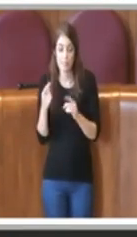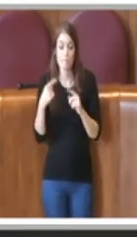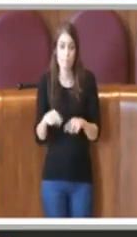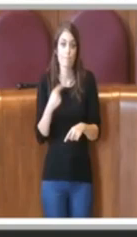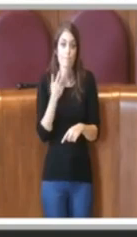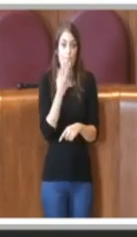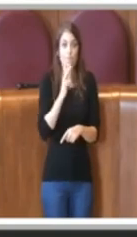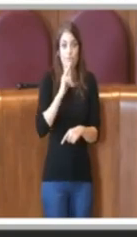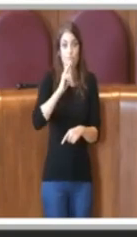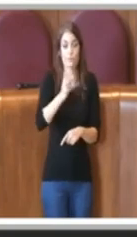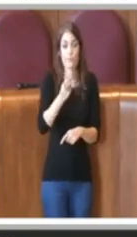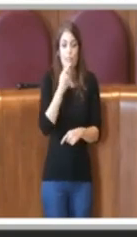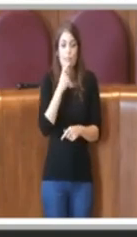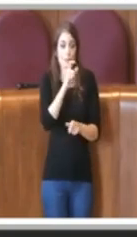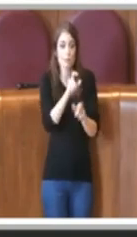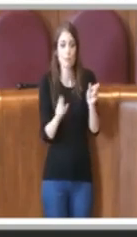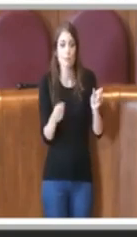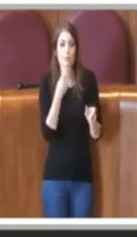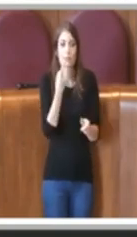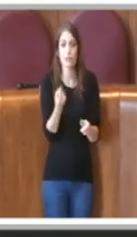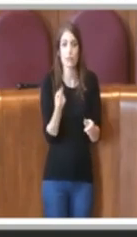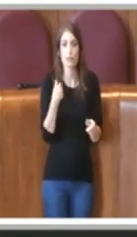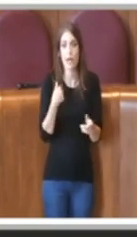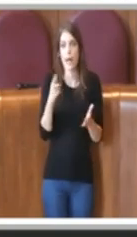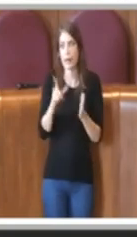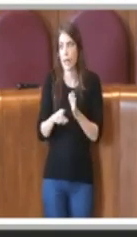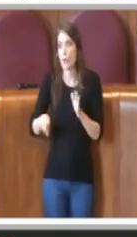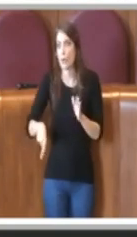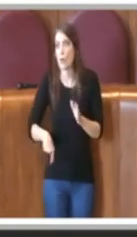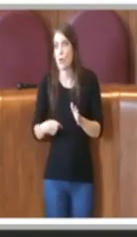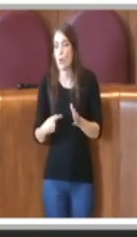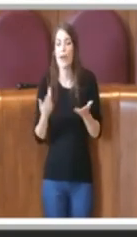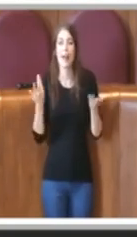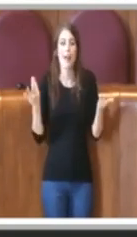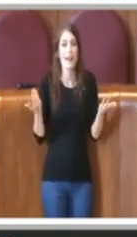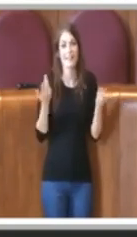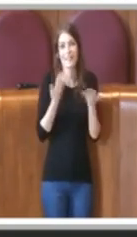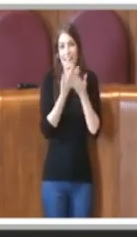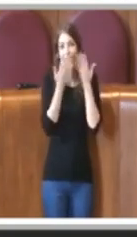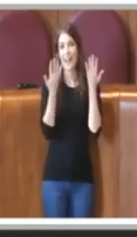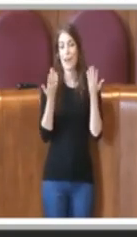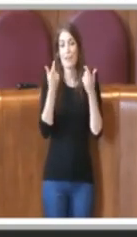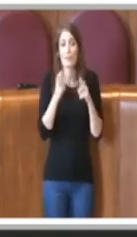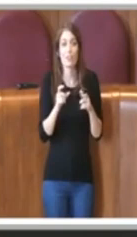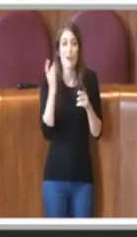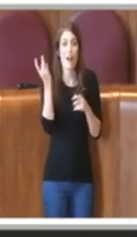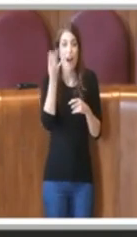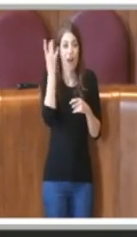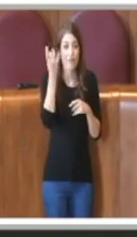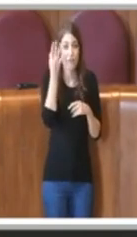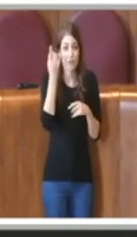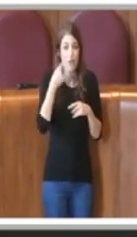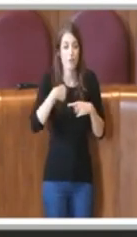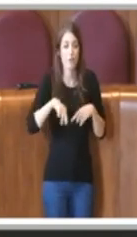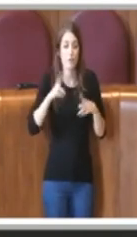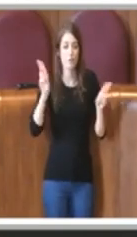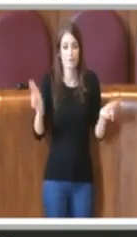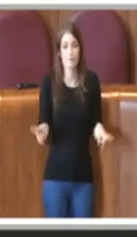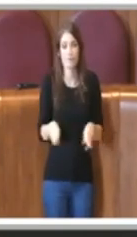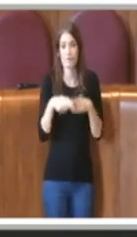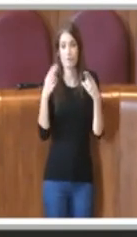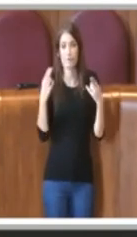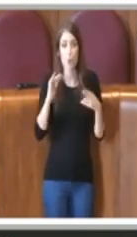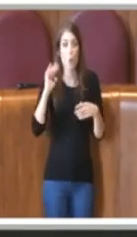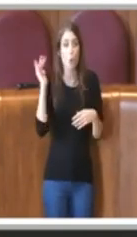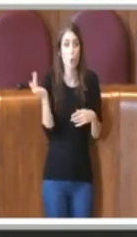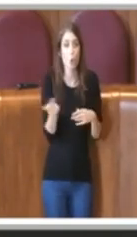anche a chi dice che ci si è messo del tempo, è perché a volte, come spesso scopriamo, non